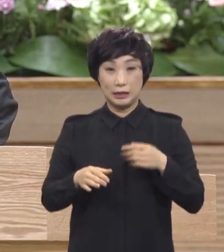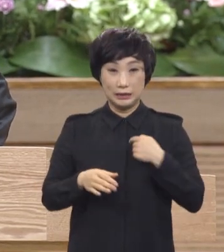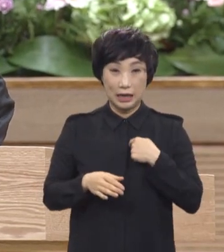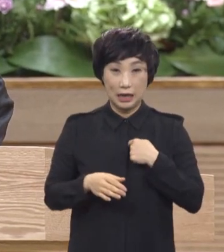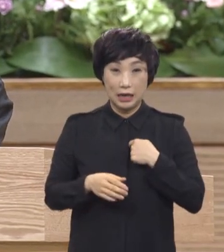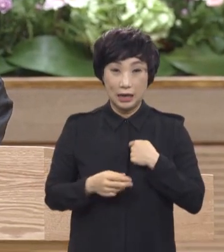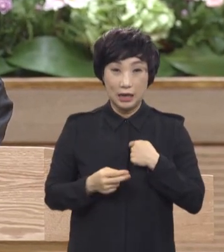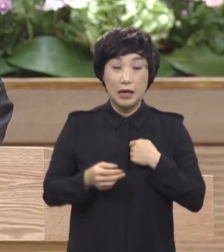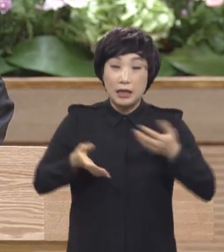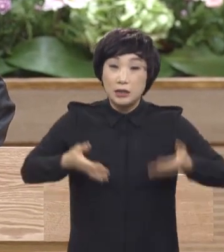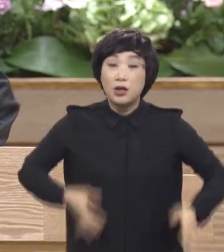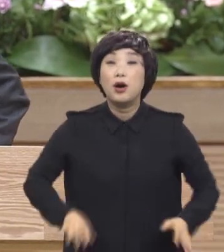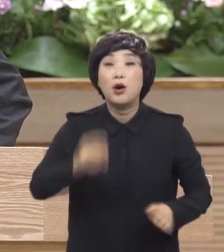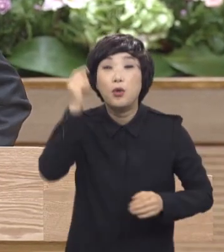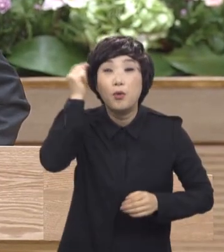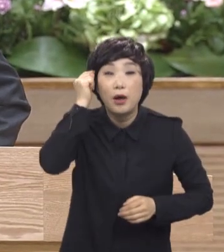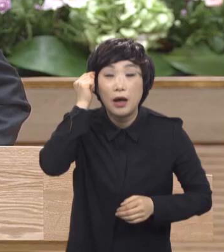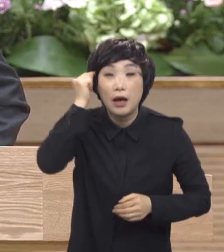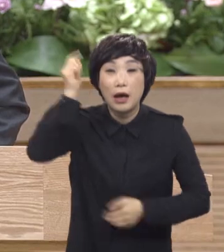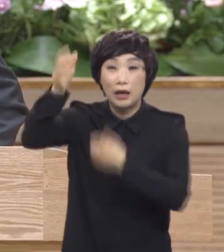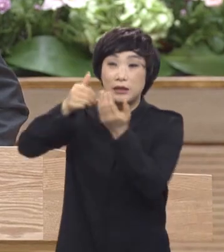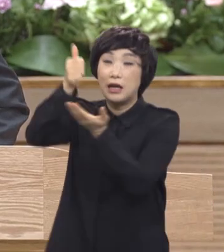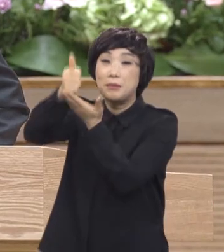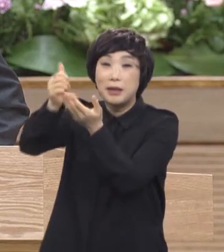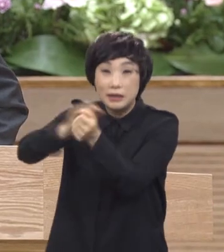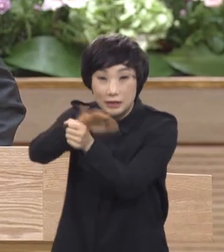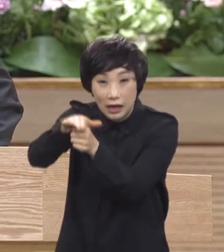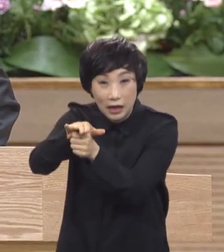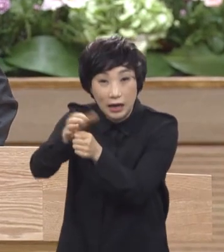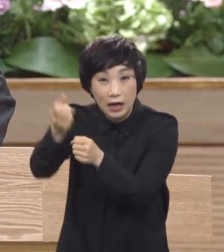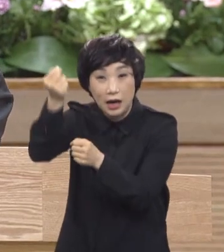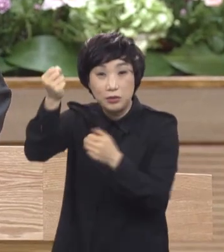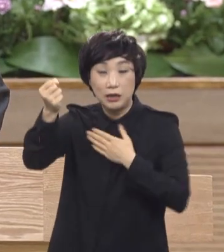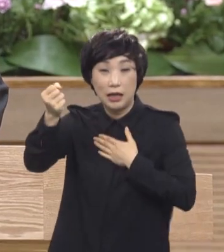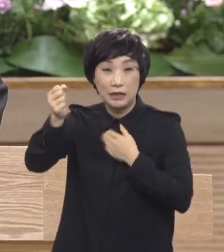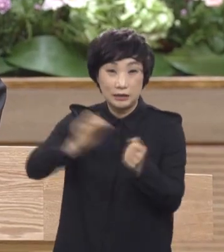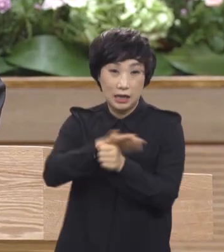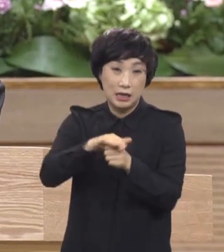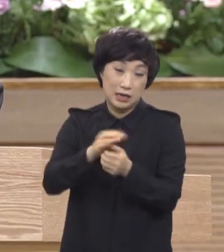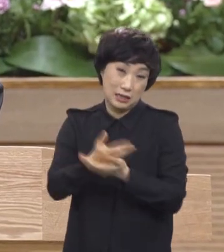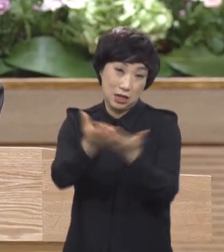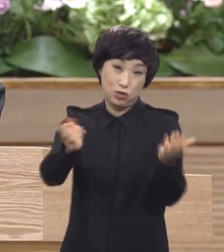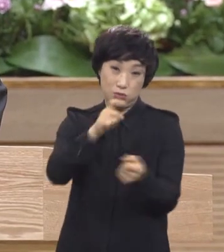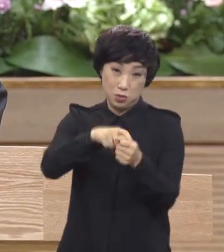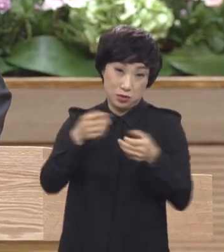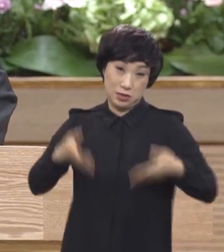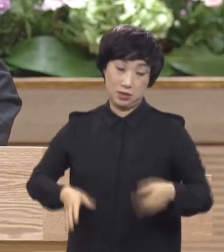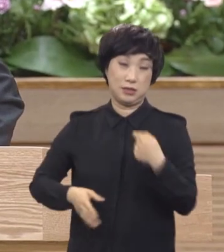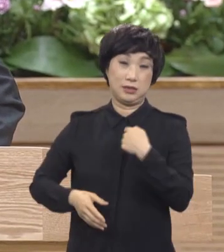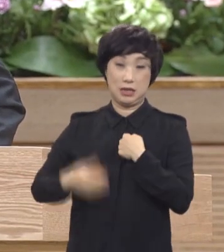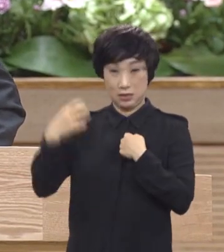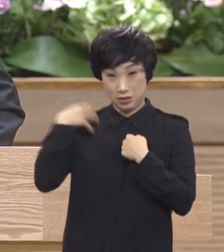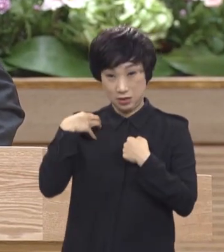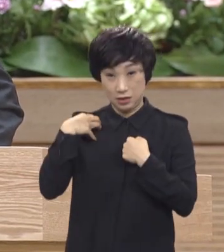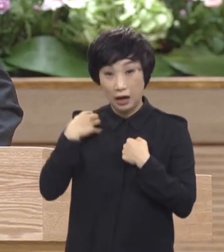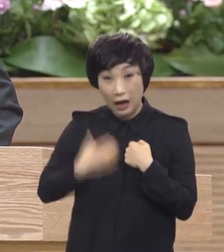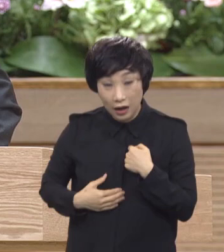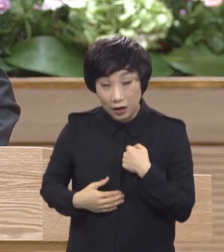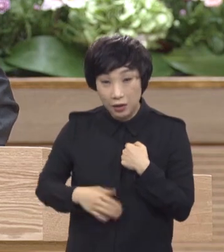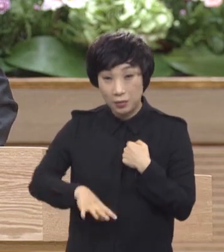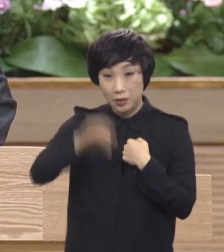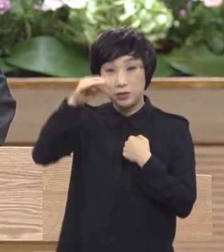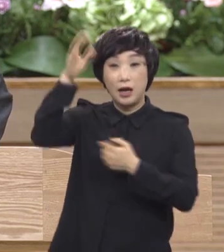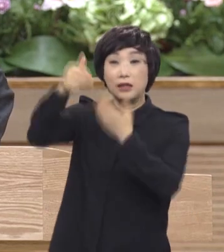이 땅에 태어난 것은 하나님의 사랑 가지고 사랑하라고 태어났고 먼저